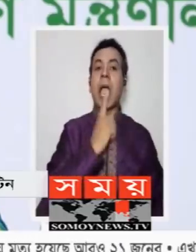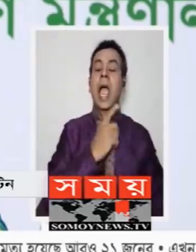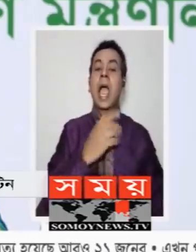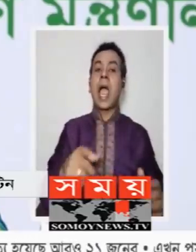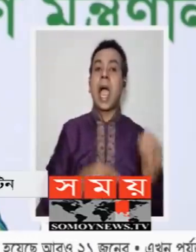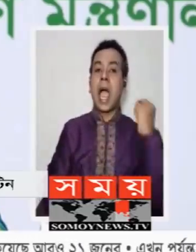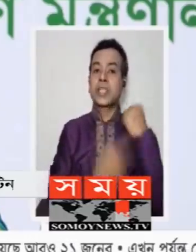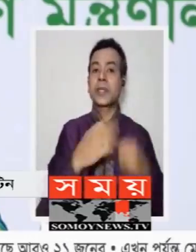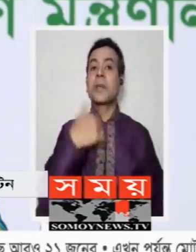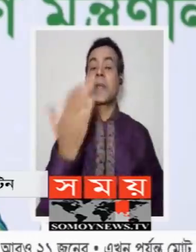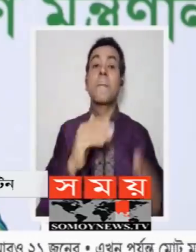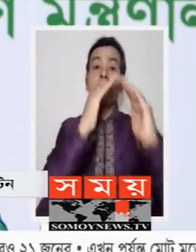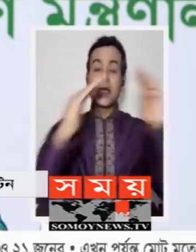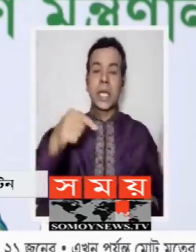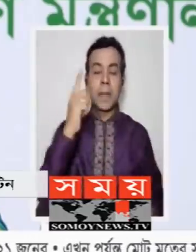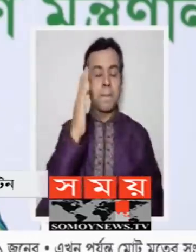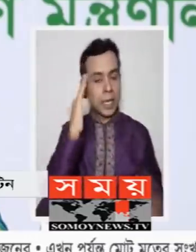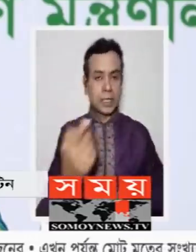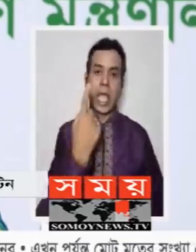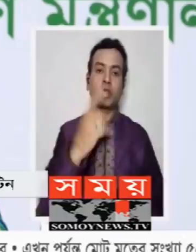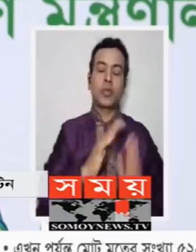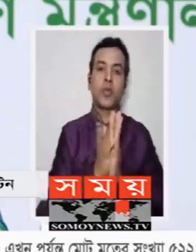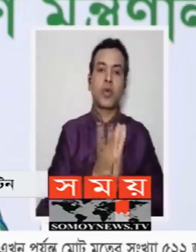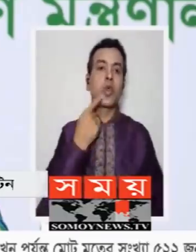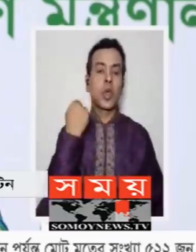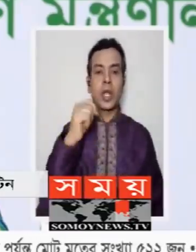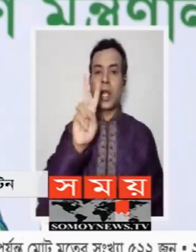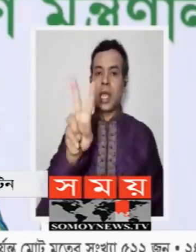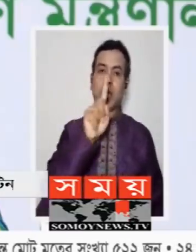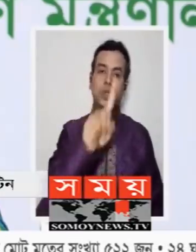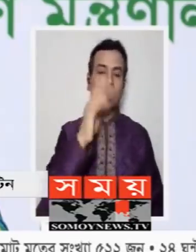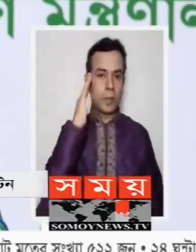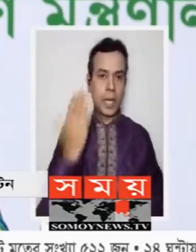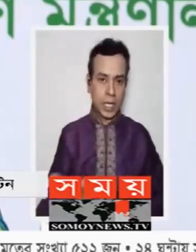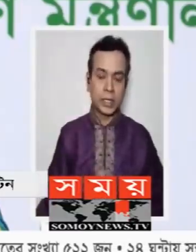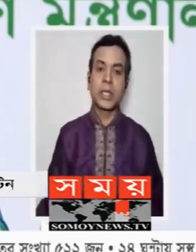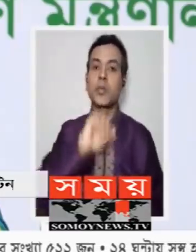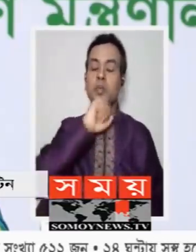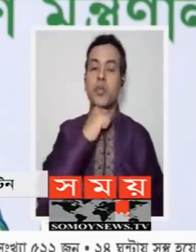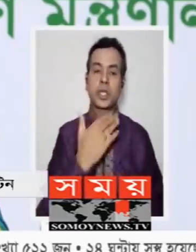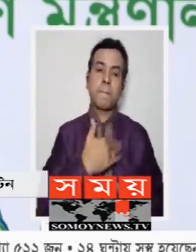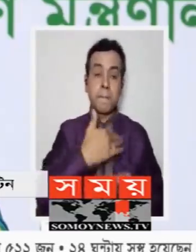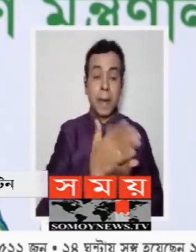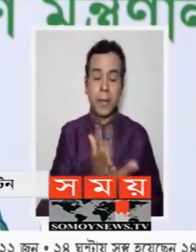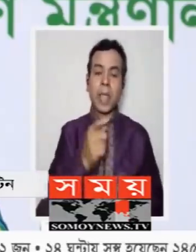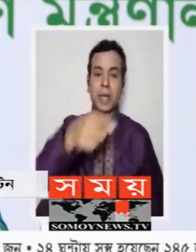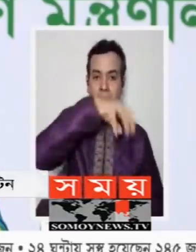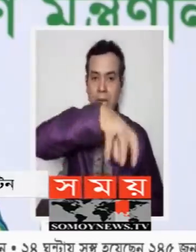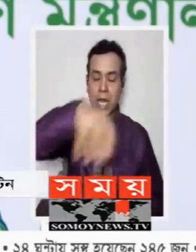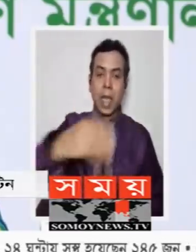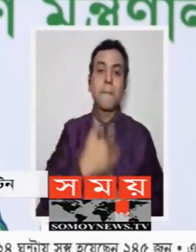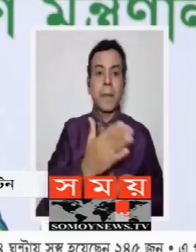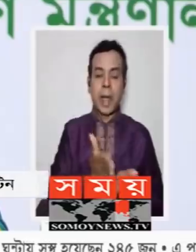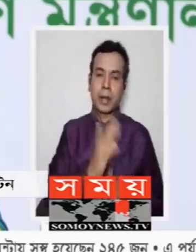চট্টগ্রাম ডিভিশনে 4 জন এবং বরিশাল ডিভিশনে 2 জন। হাসপাতালে মারা গেছেন 20 জন এবং বাসায় মারা